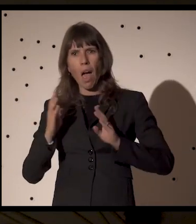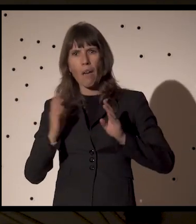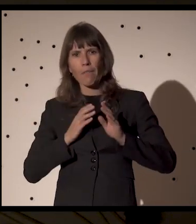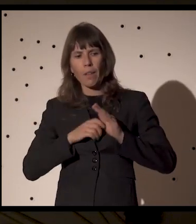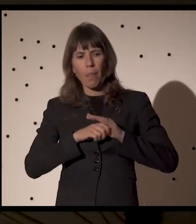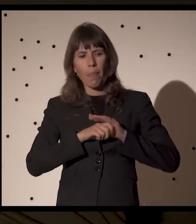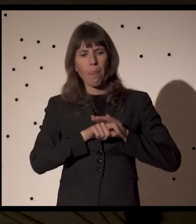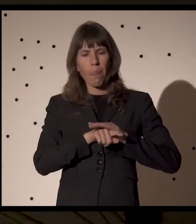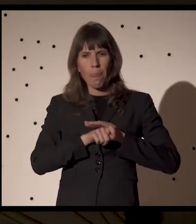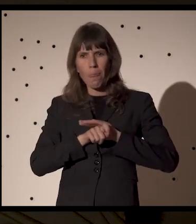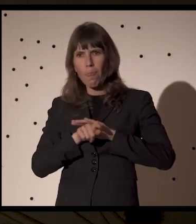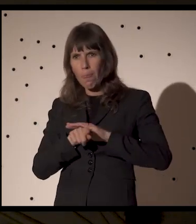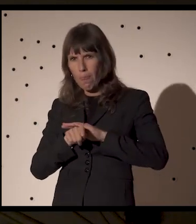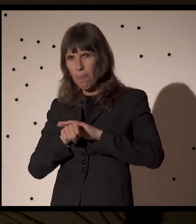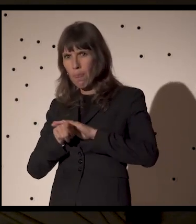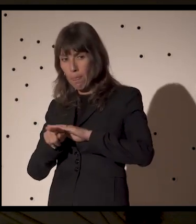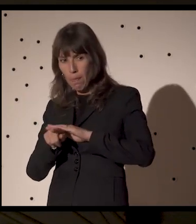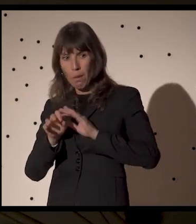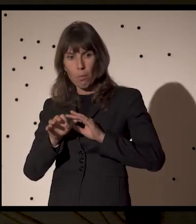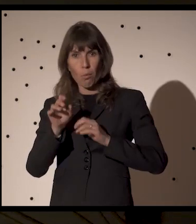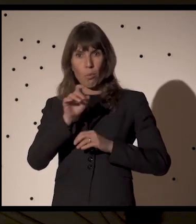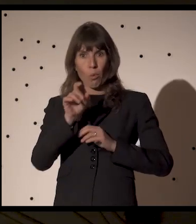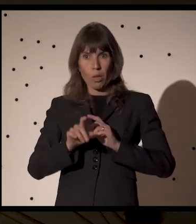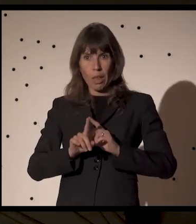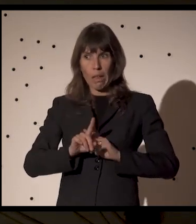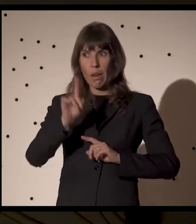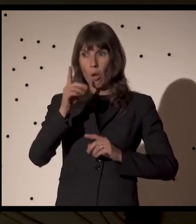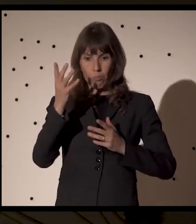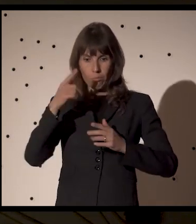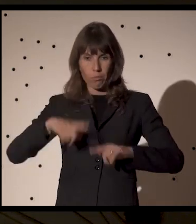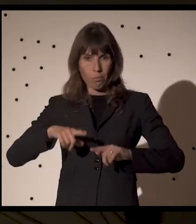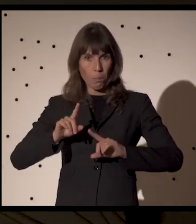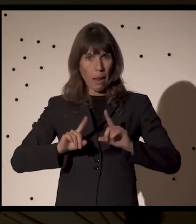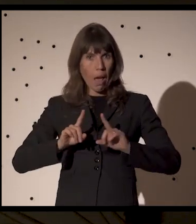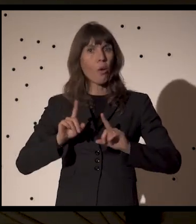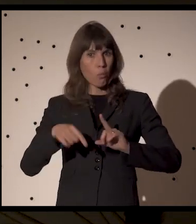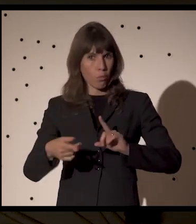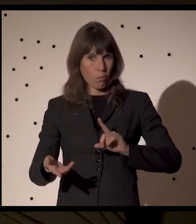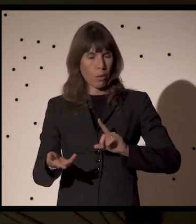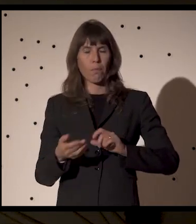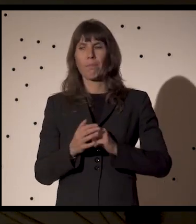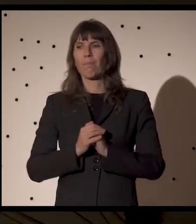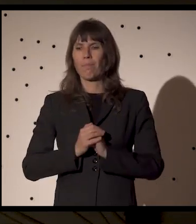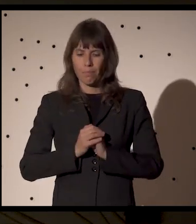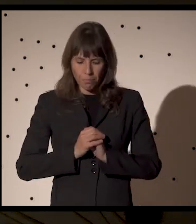le tappe in Nord Italia come qui a Milano nel nel nord Italia per l'appunto